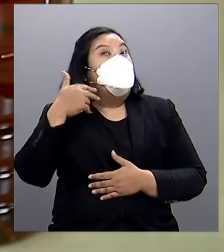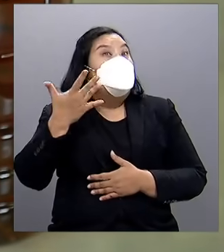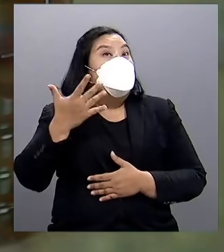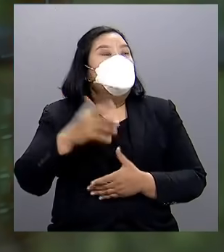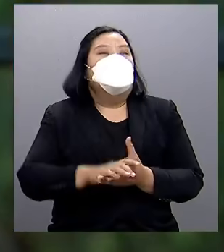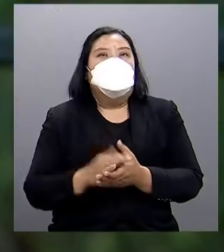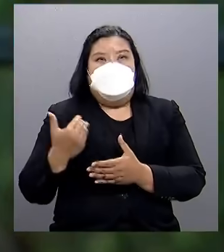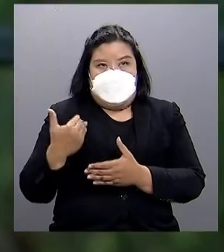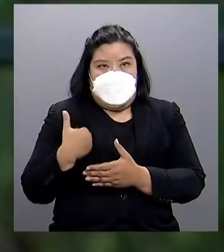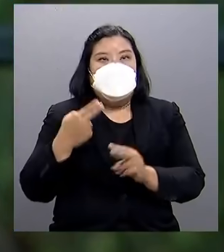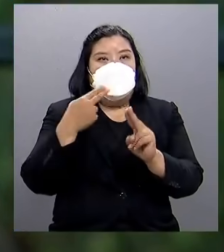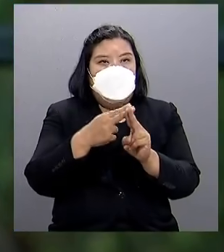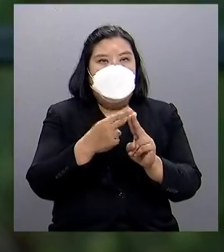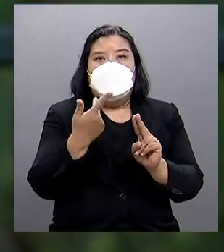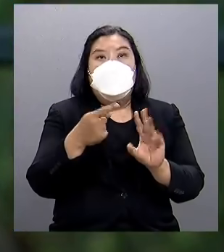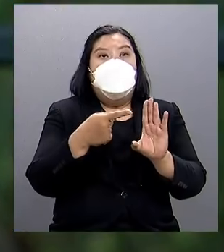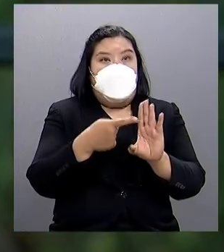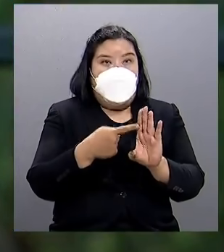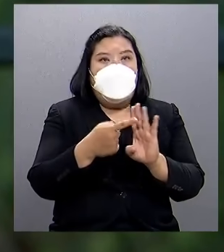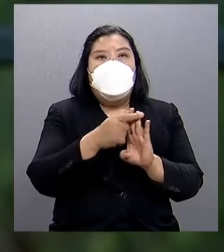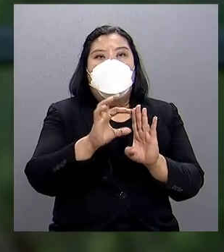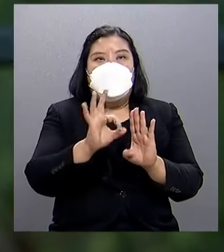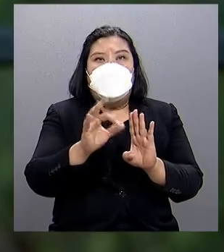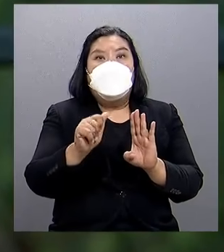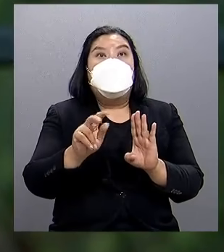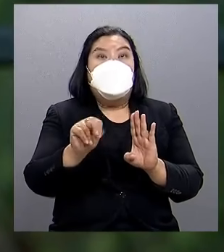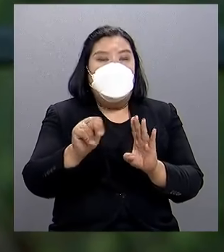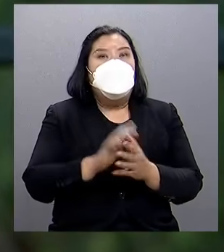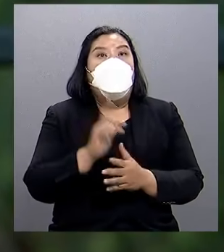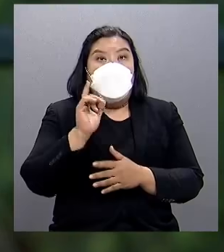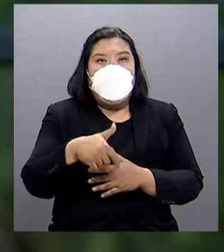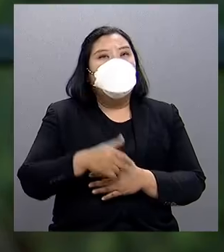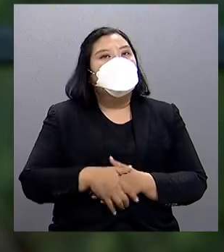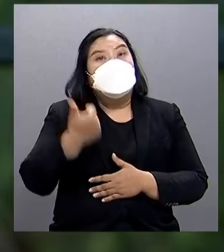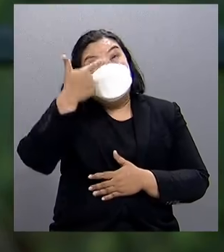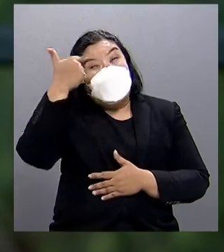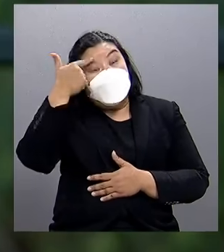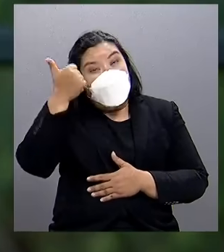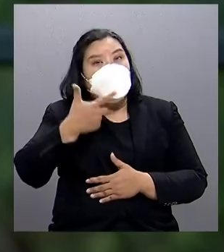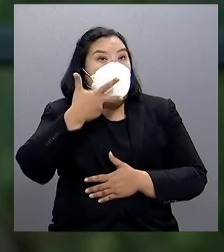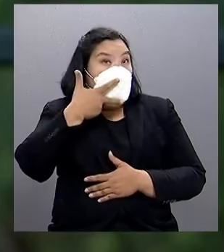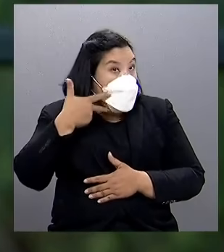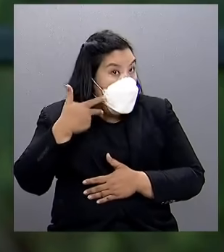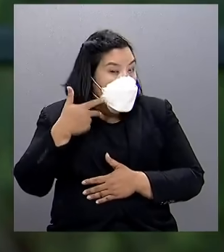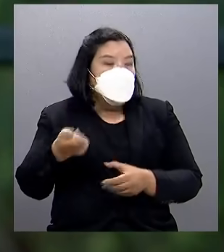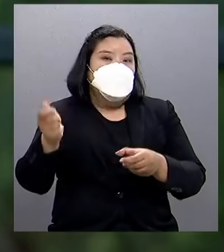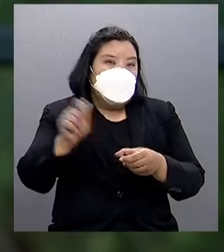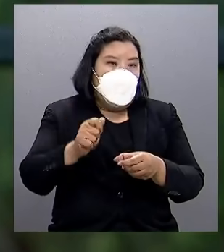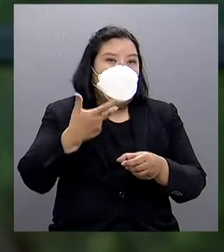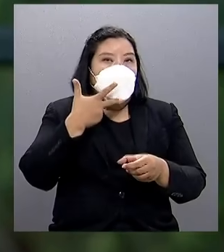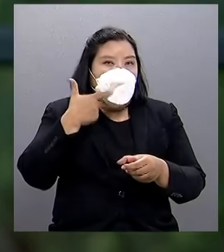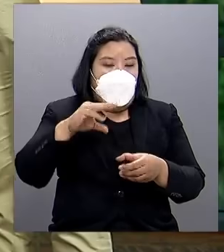ลาญได้เน้นนะครับกาแฟดำไม่ใช่กาแฟใส่น้ำตาลหรือใส่นมข้นหวานหรือใส่ครีมเทียมนะอันนี้จะช่วยพอกพูน